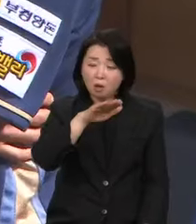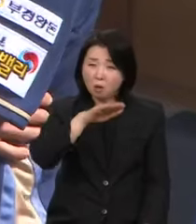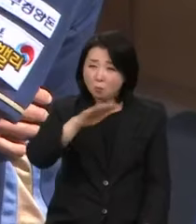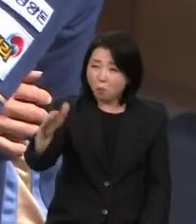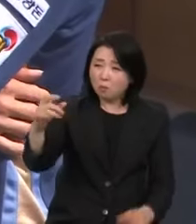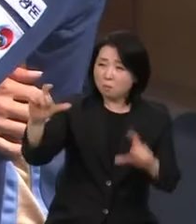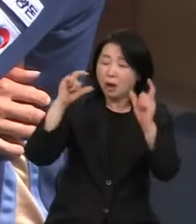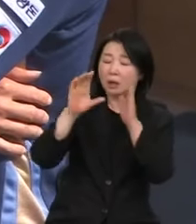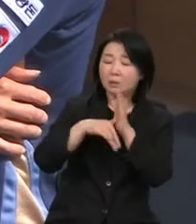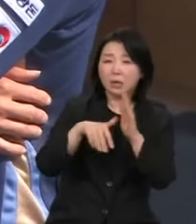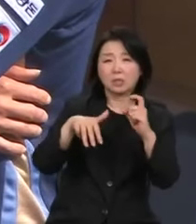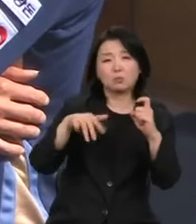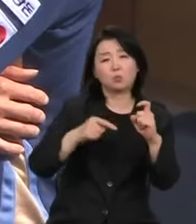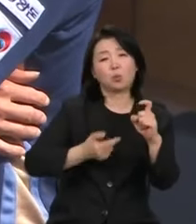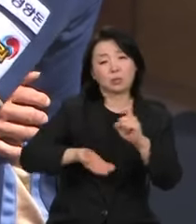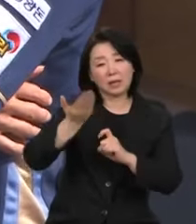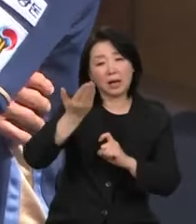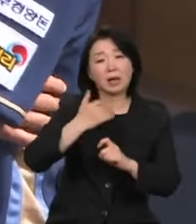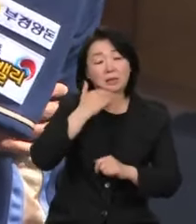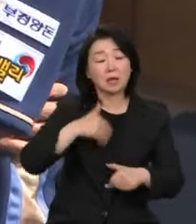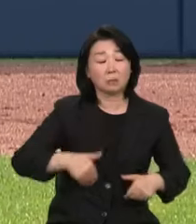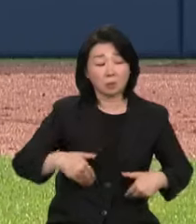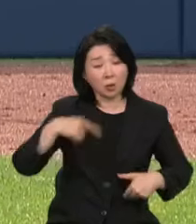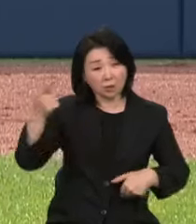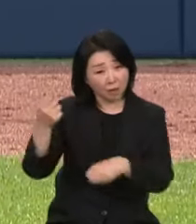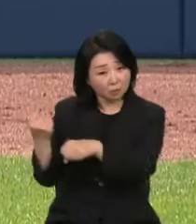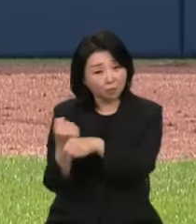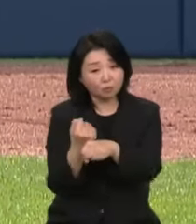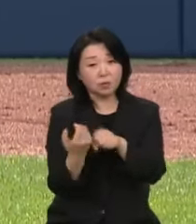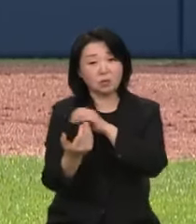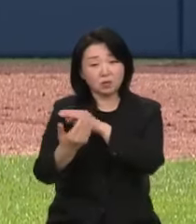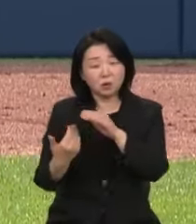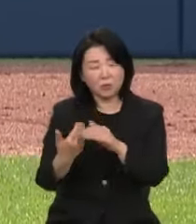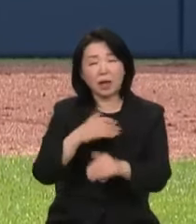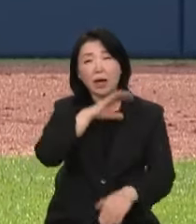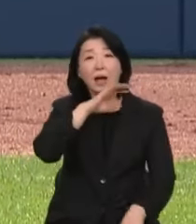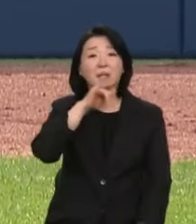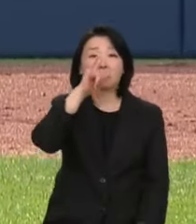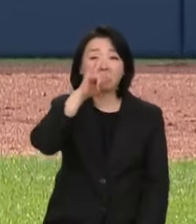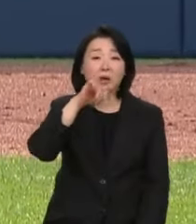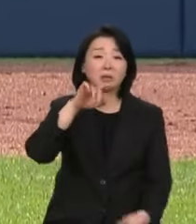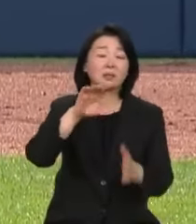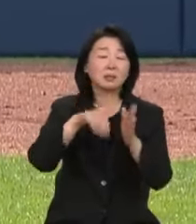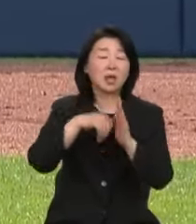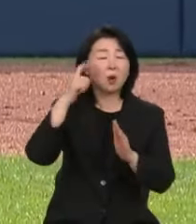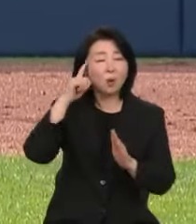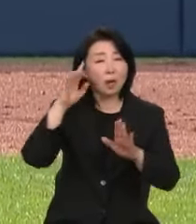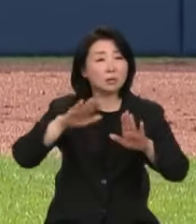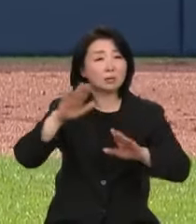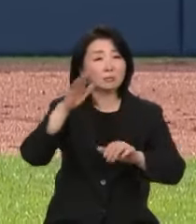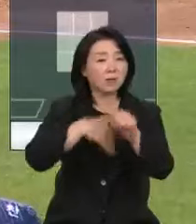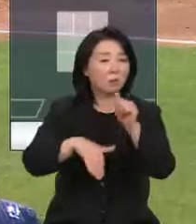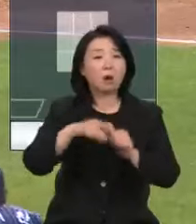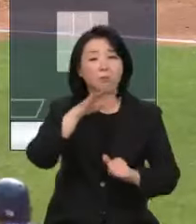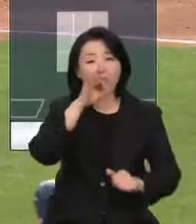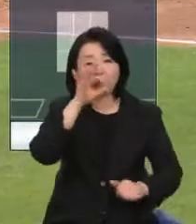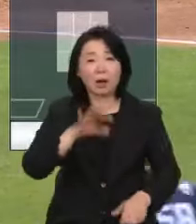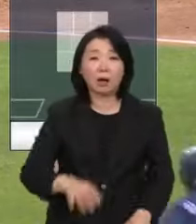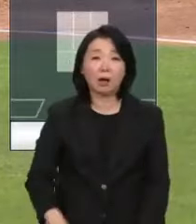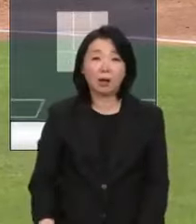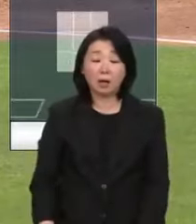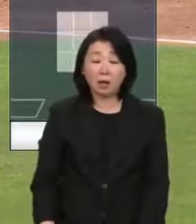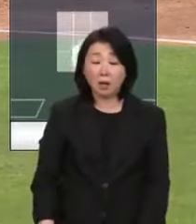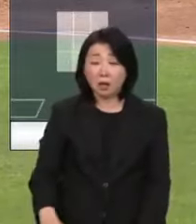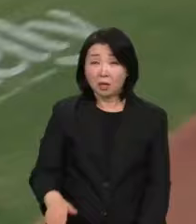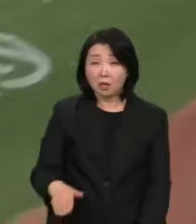전달받기까지 10초 넘게 걸렸기 때문에 다음 투구가 이루어지기 전에 항의하는 건 현실적으로 불가능했습니다. 이 볼